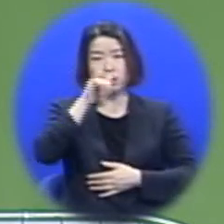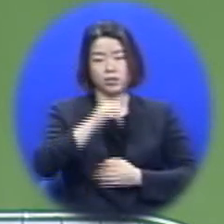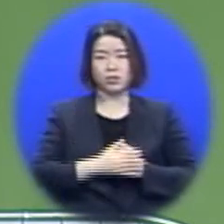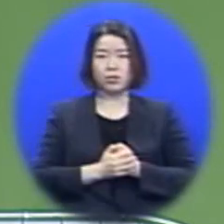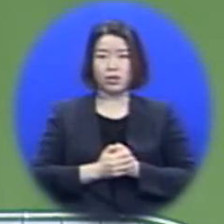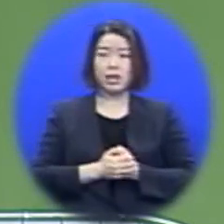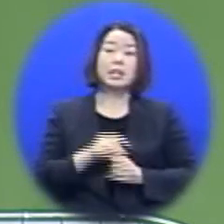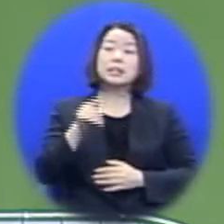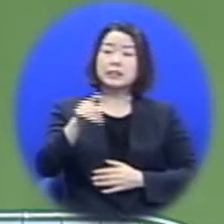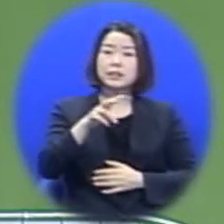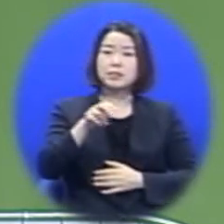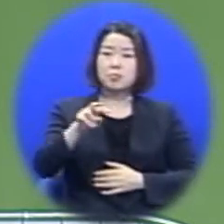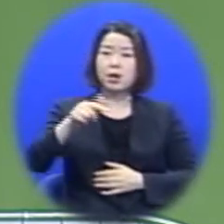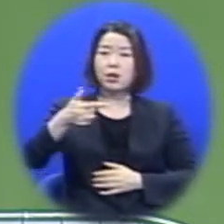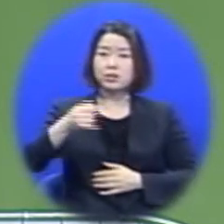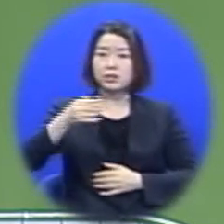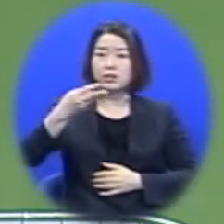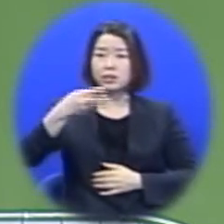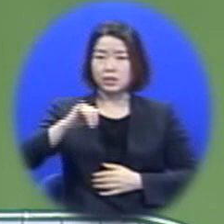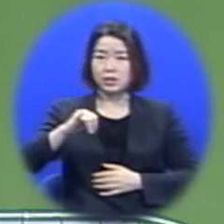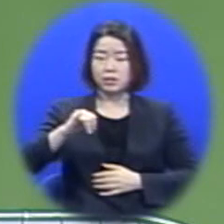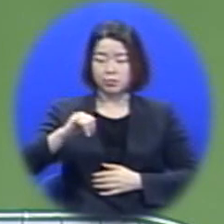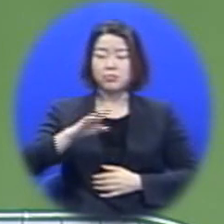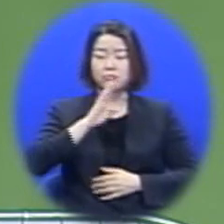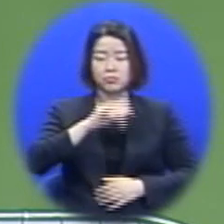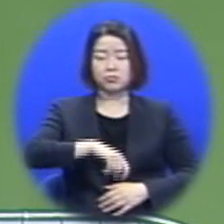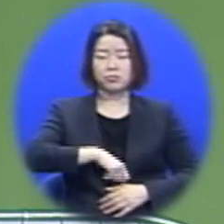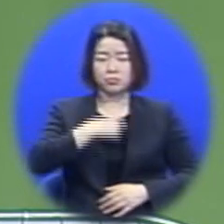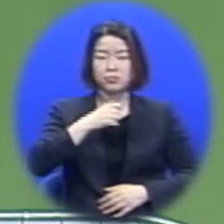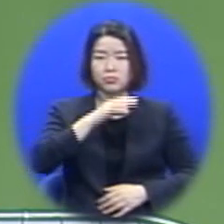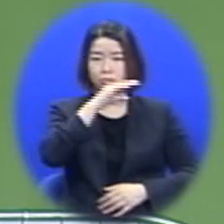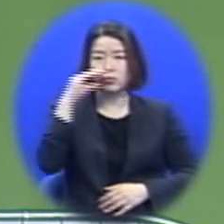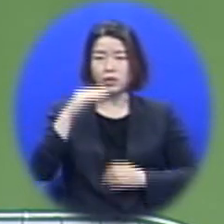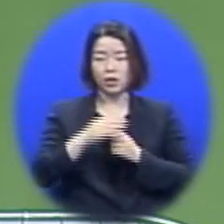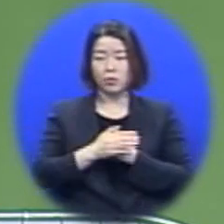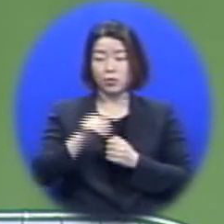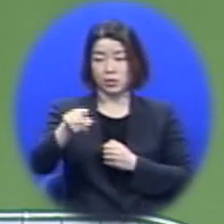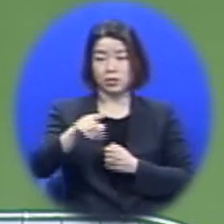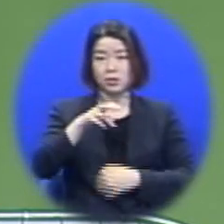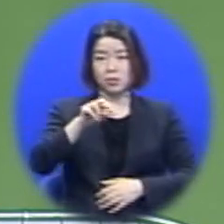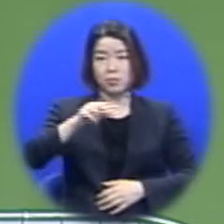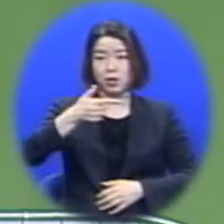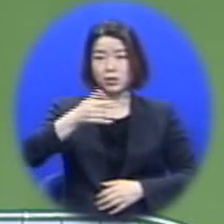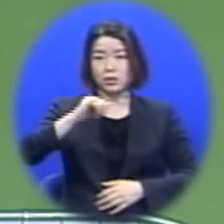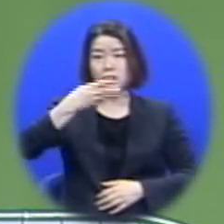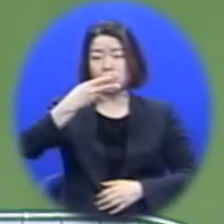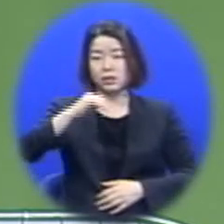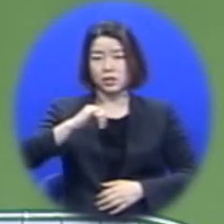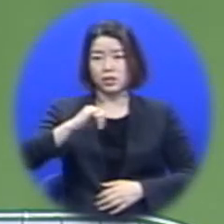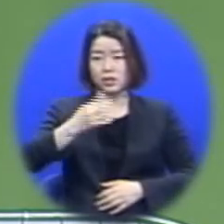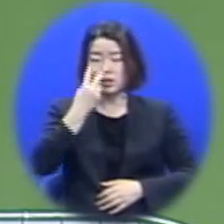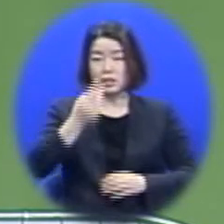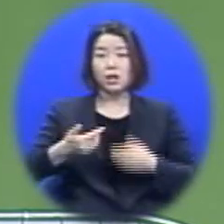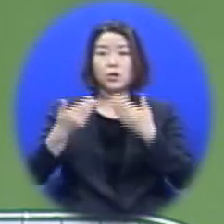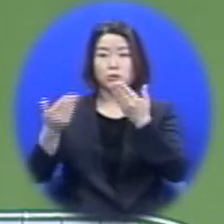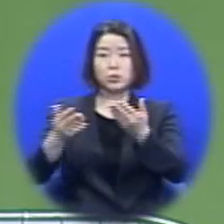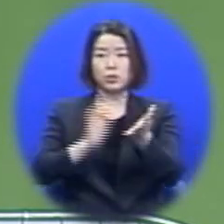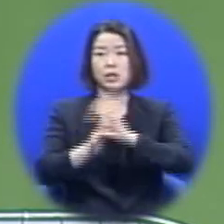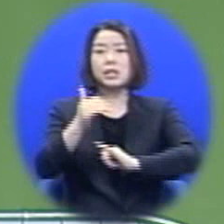그 며느리가 옳다. 그리고 며느리 살려줍니다. 그래서 예수님의 족보가 이어진